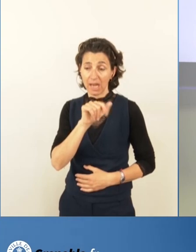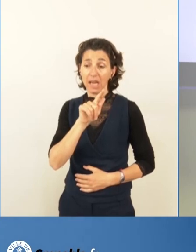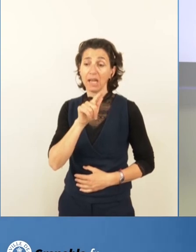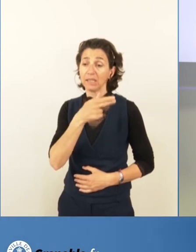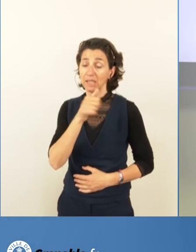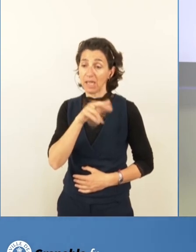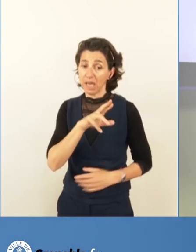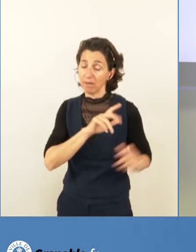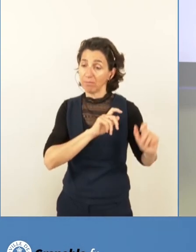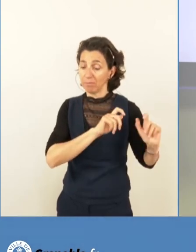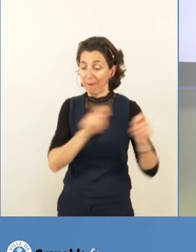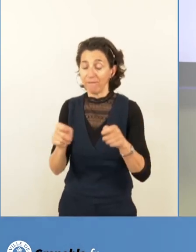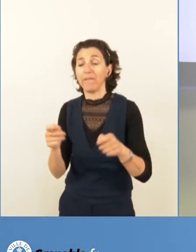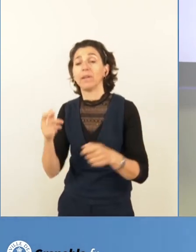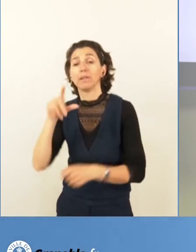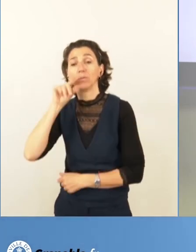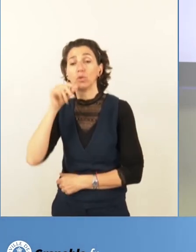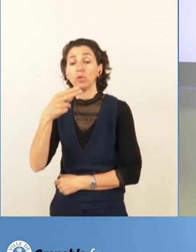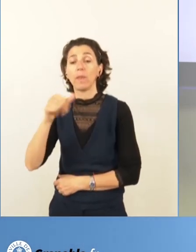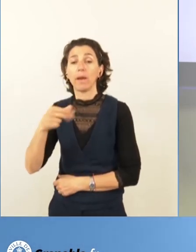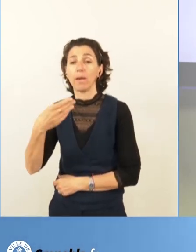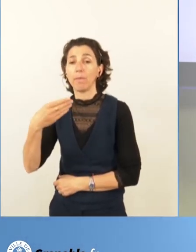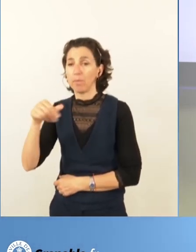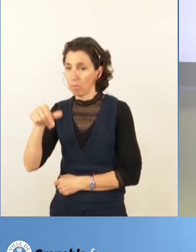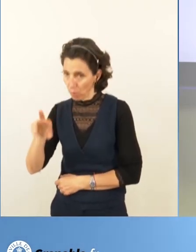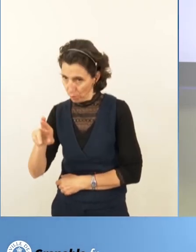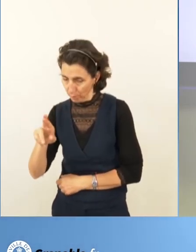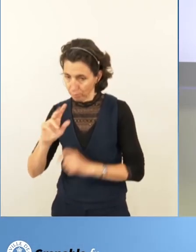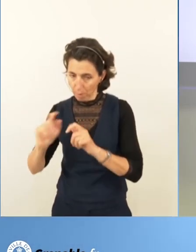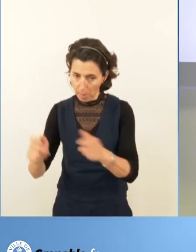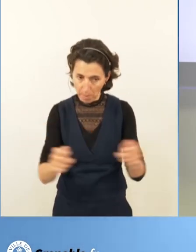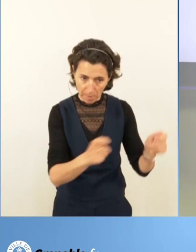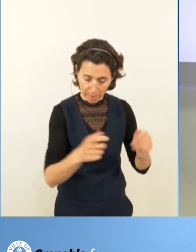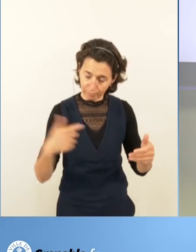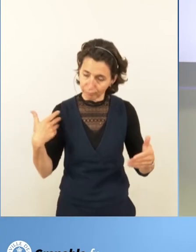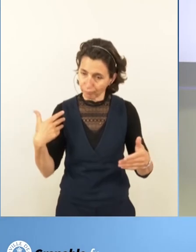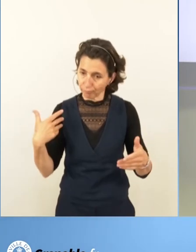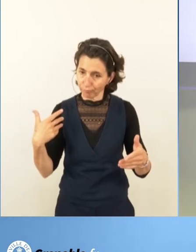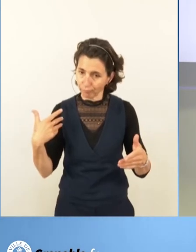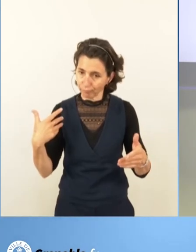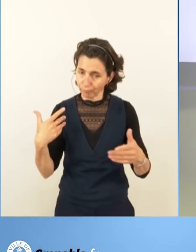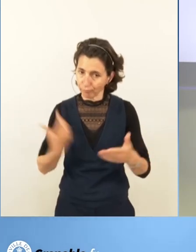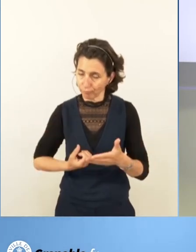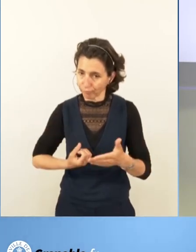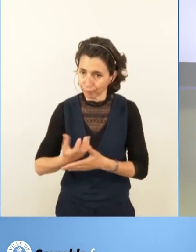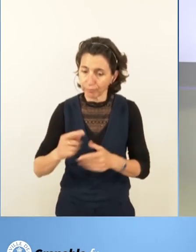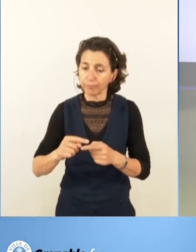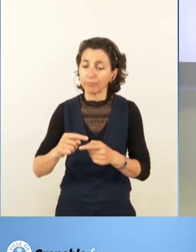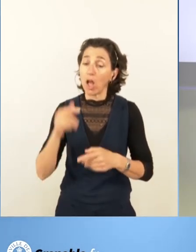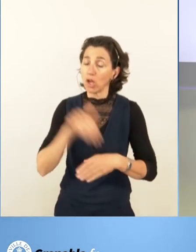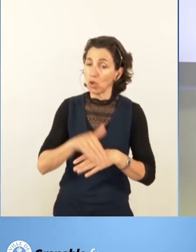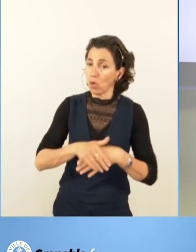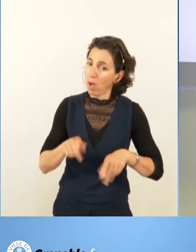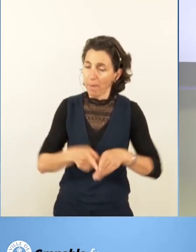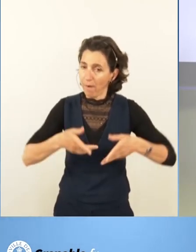de Monsieur Namur voilà pour les délégations les arrêter que je prendrai des ce